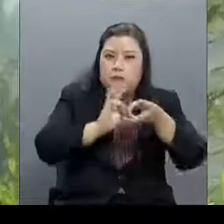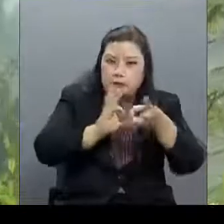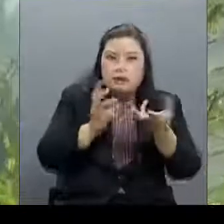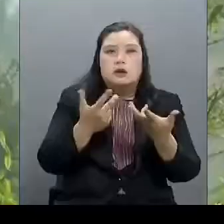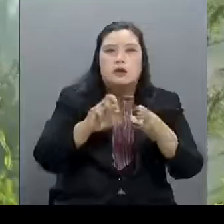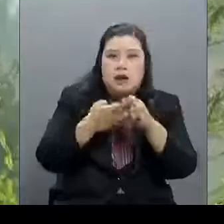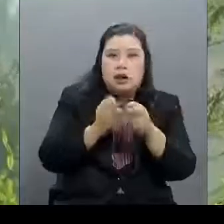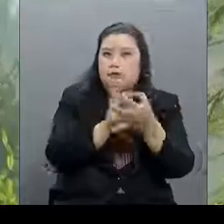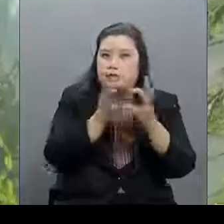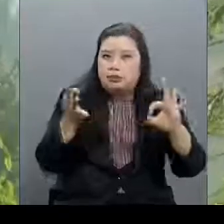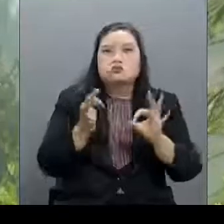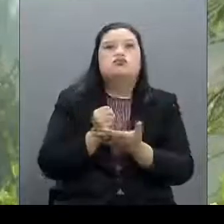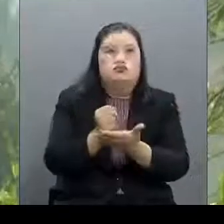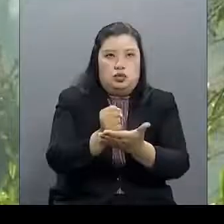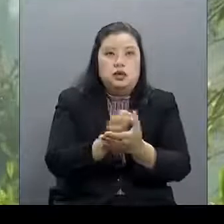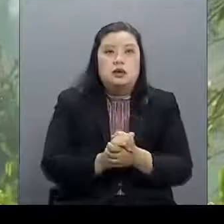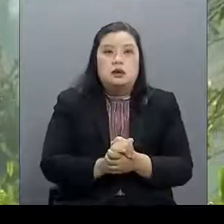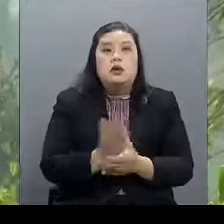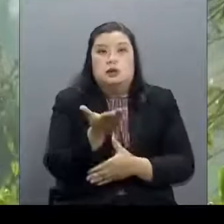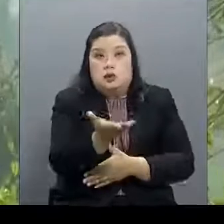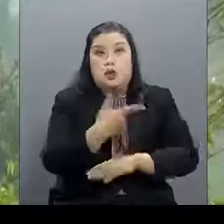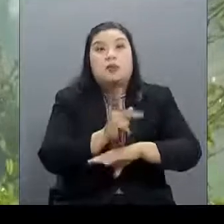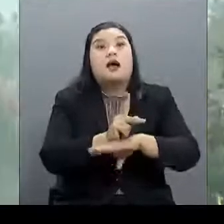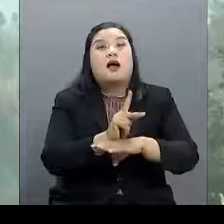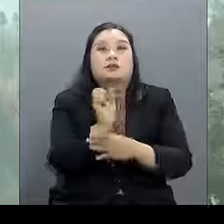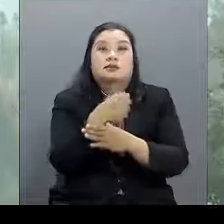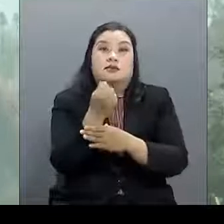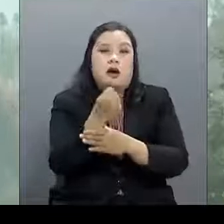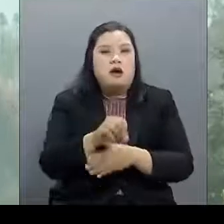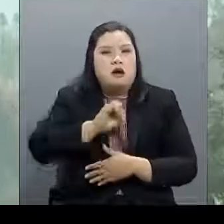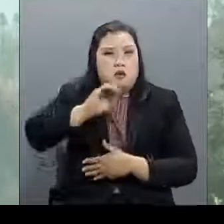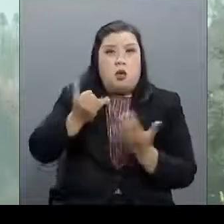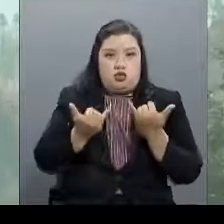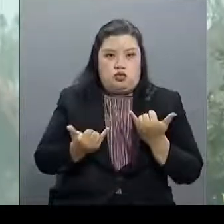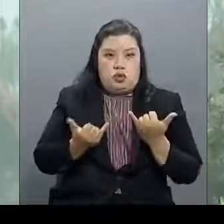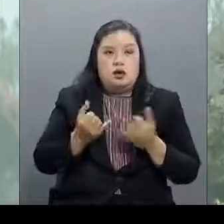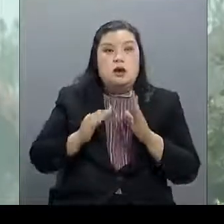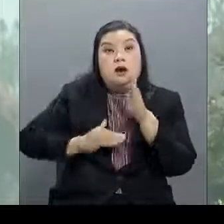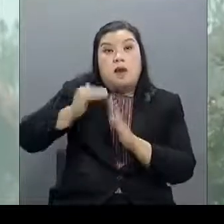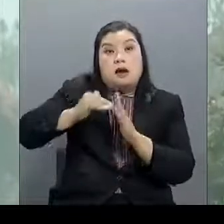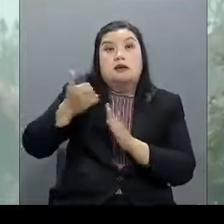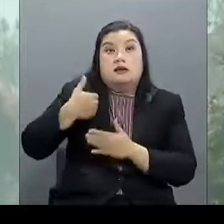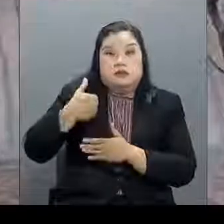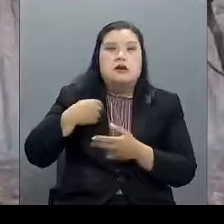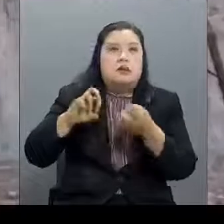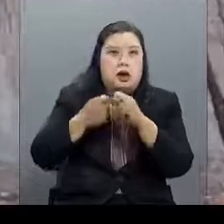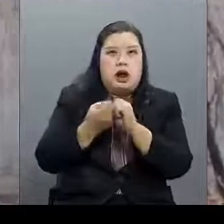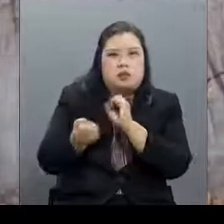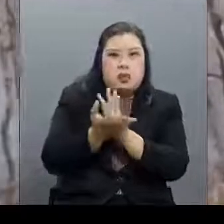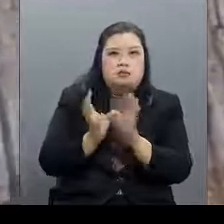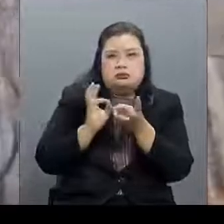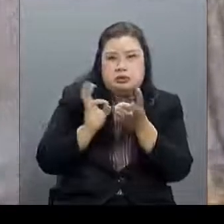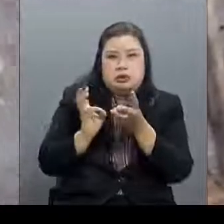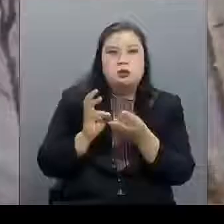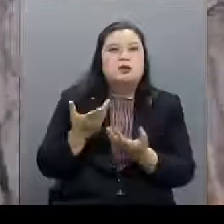ัวแทนภาลมหายใจระบุอีว่าขณะนี้เข้าสู่ช่งเวลาสู่วิกรินควรไฟแล้ว